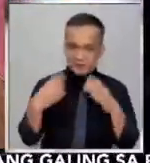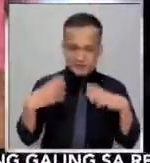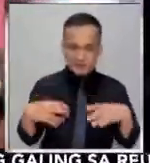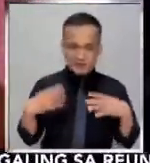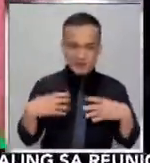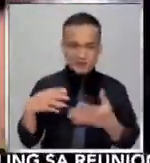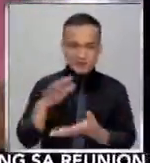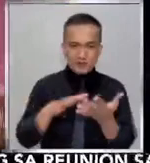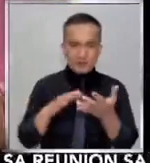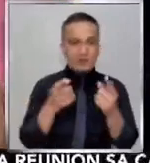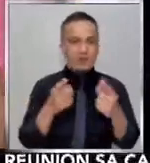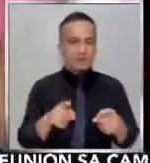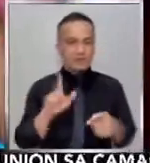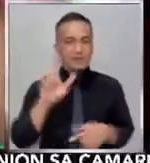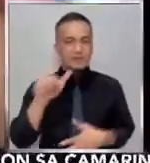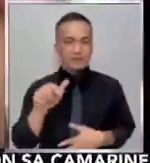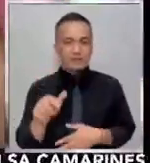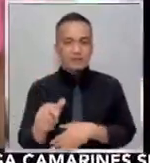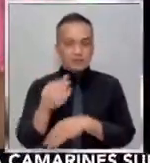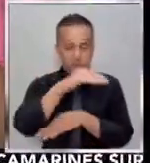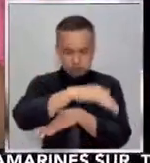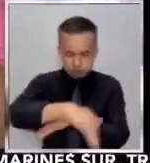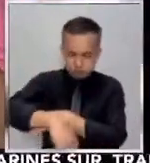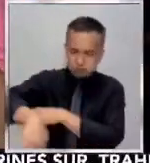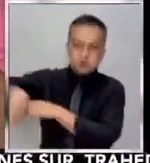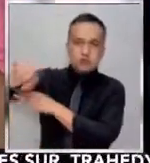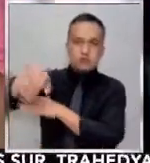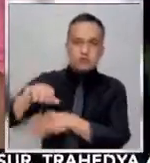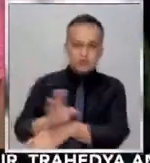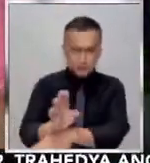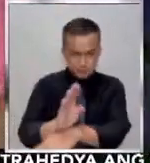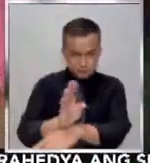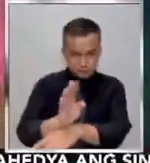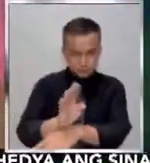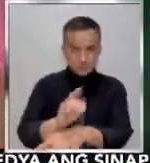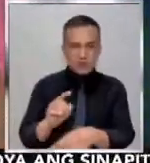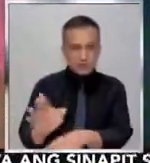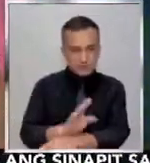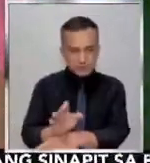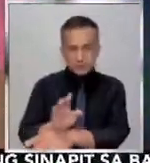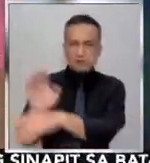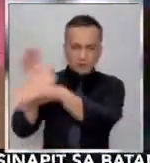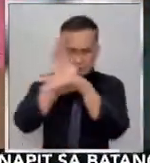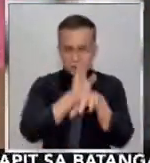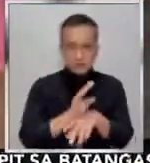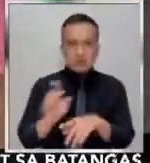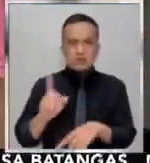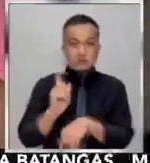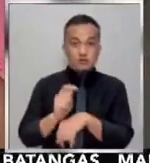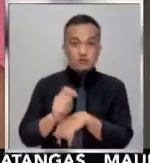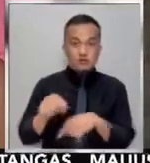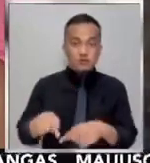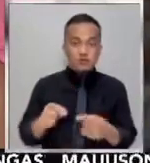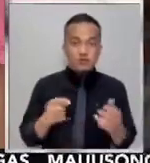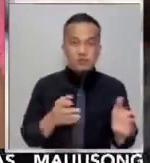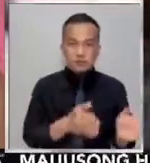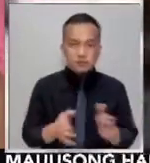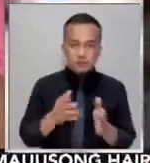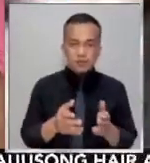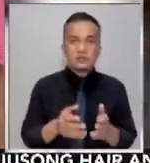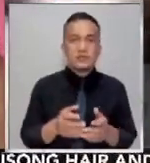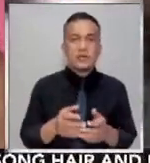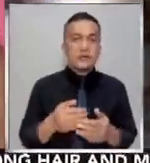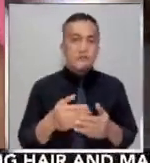magaganap mamaya. Pero buong maghapon nga, Ivan, eh talagang abalang-abala po yung mga kababayan natin dito sa Tondo sa kanilang ihanda sa medianoche at sa